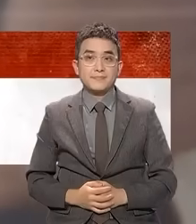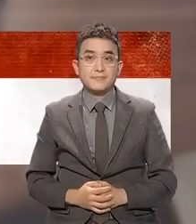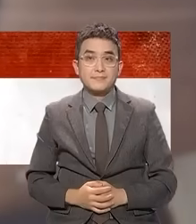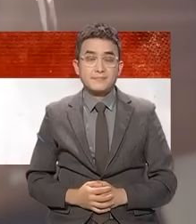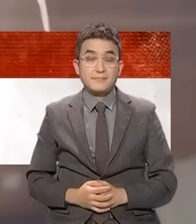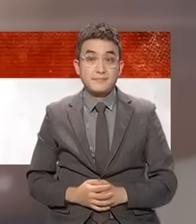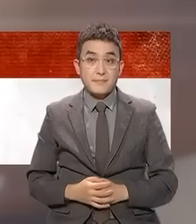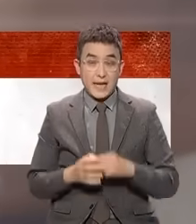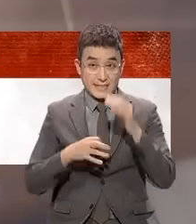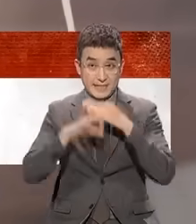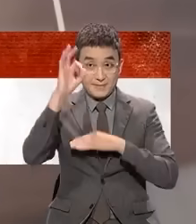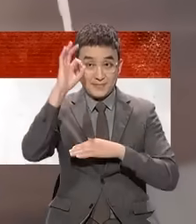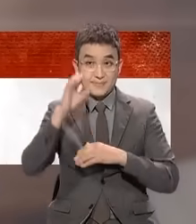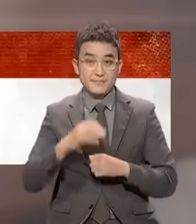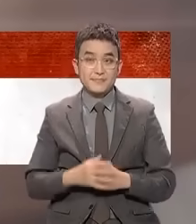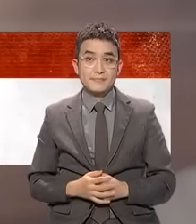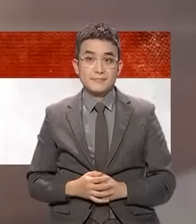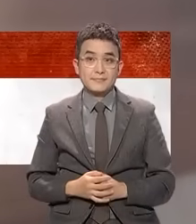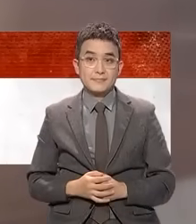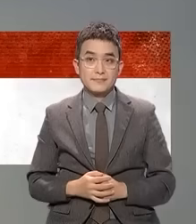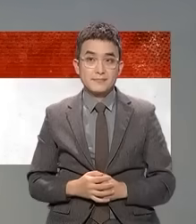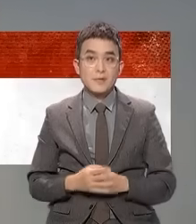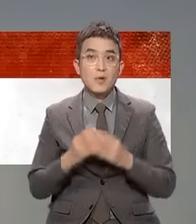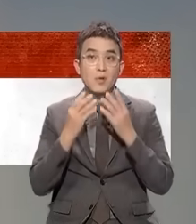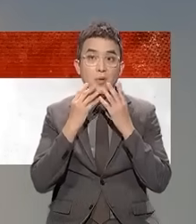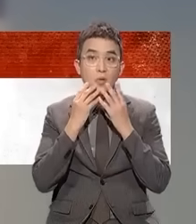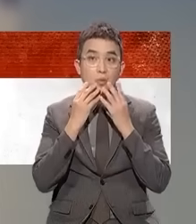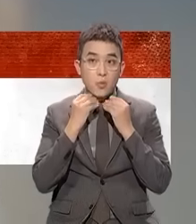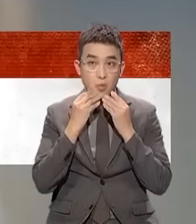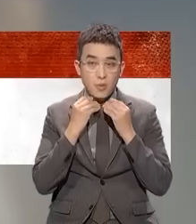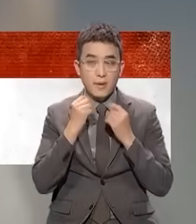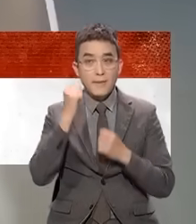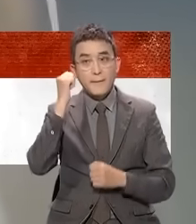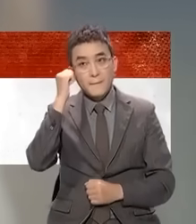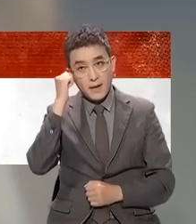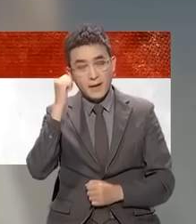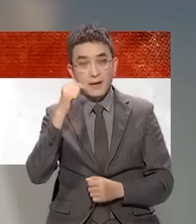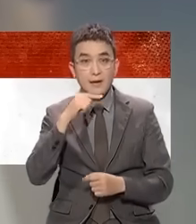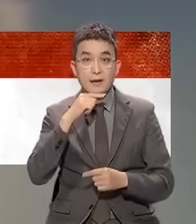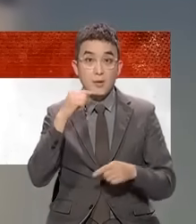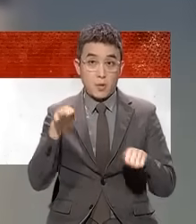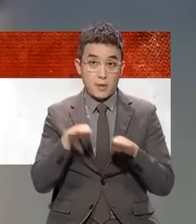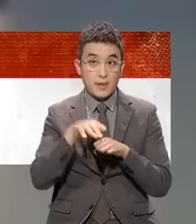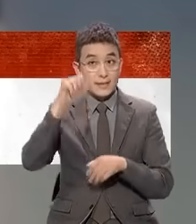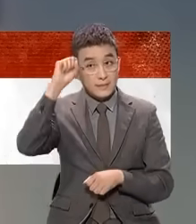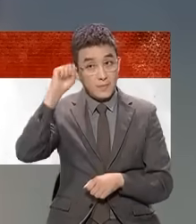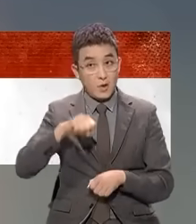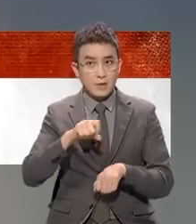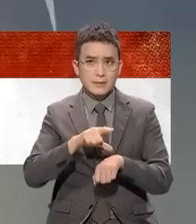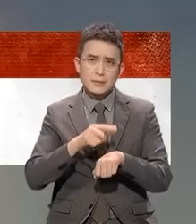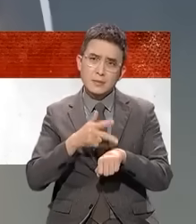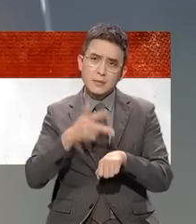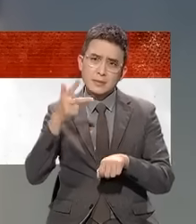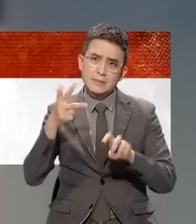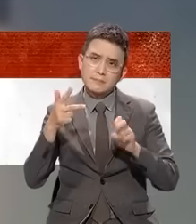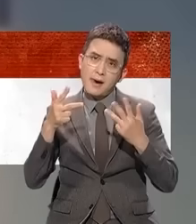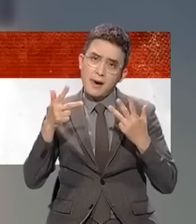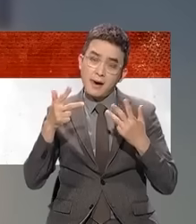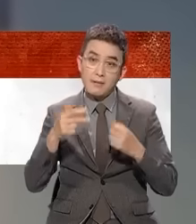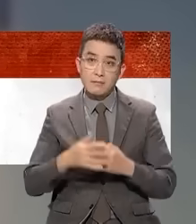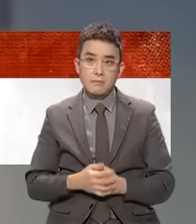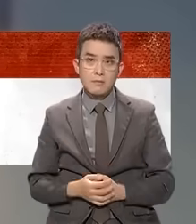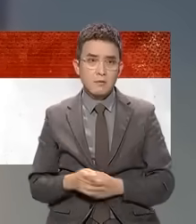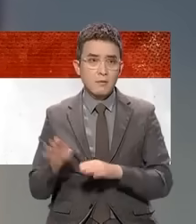아침에 저희가 이제 토요일날 투숙하고 일요일날 새벽이었을 거예요. 한 오전 7시 28분 정도 됐습니다. 근데 이제